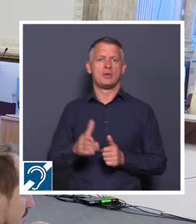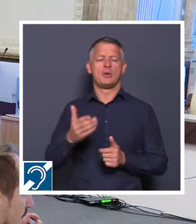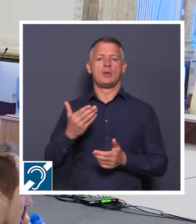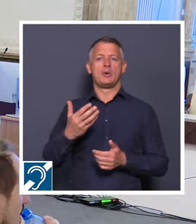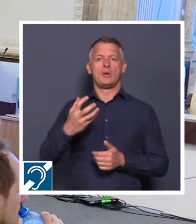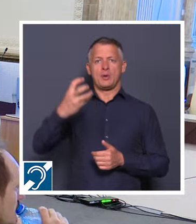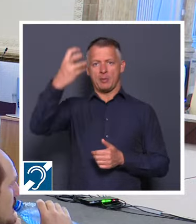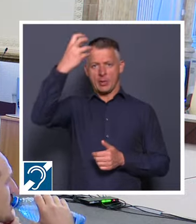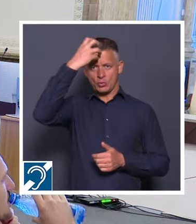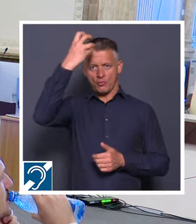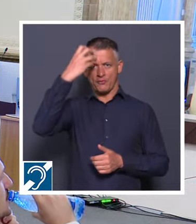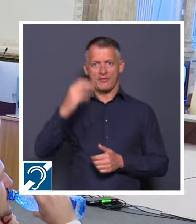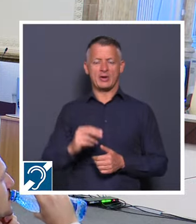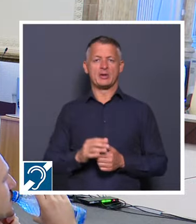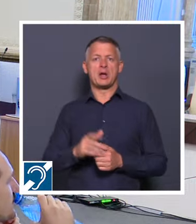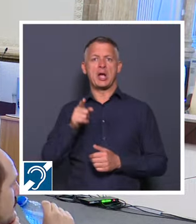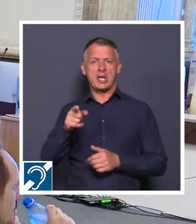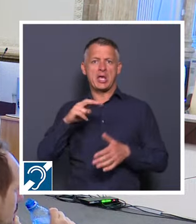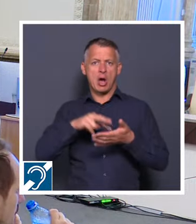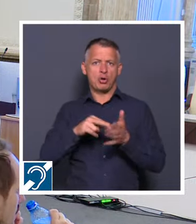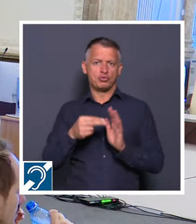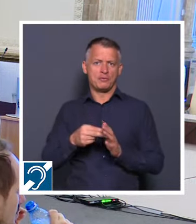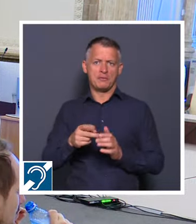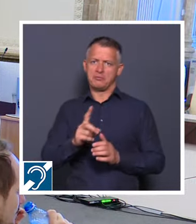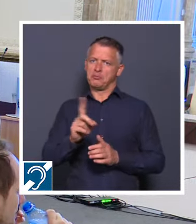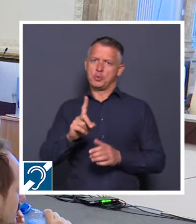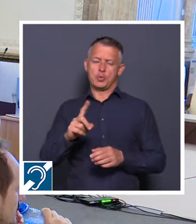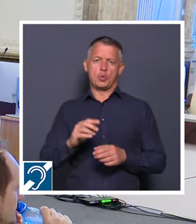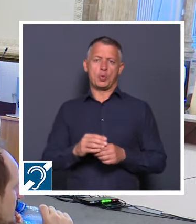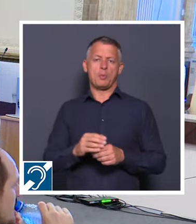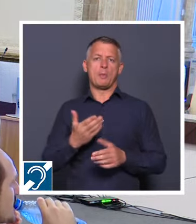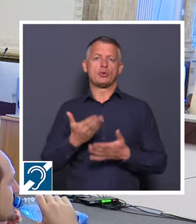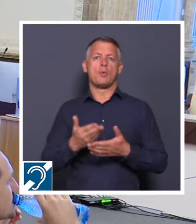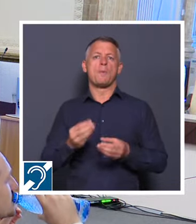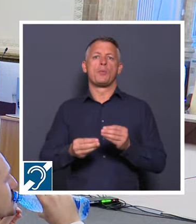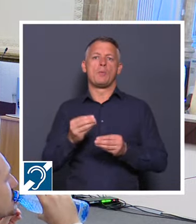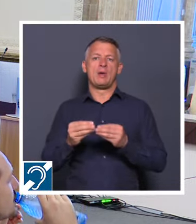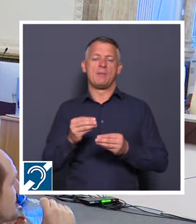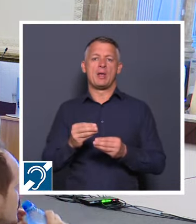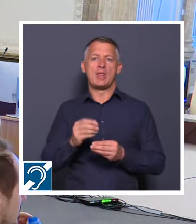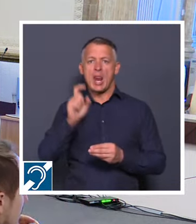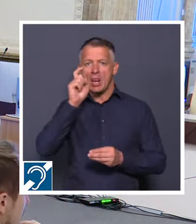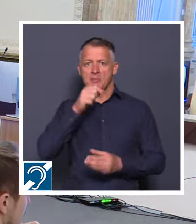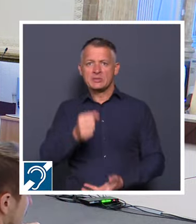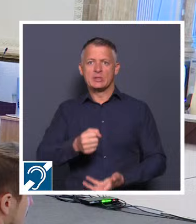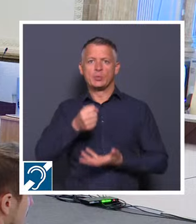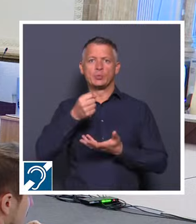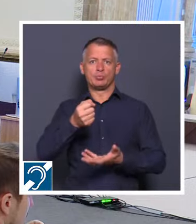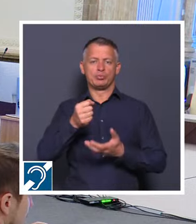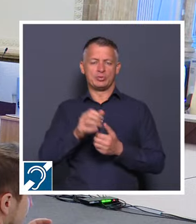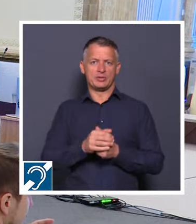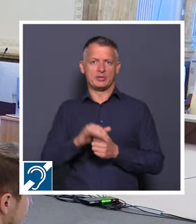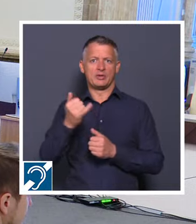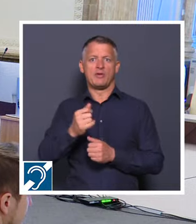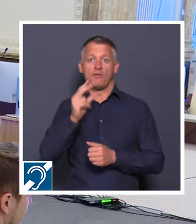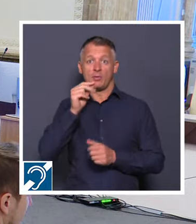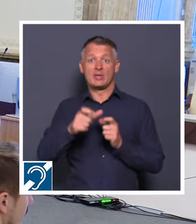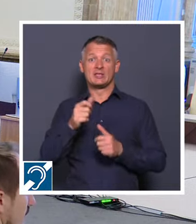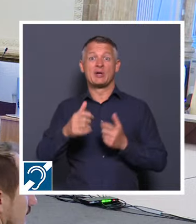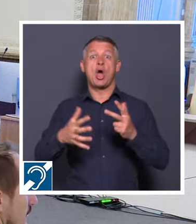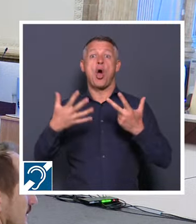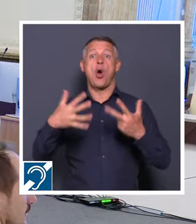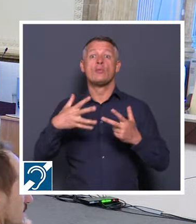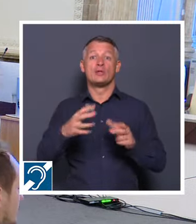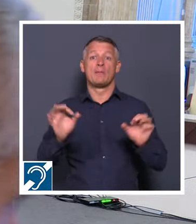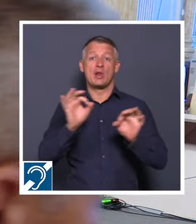guvernul PSD-PNL că au și rezolvat problema impactului bugetar, pentru că vorbim de un impact bugetar de 800 de milioane de lei, care nu